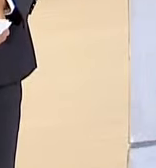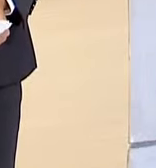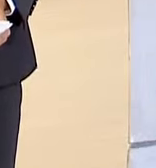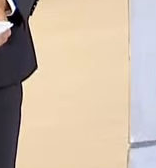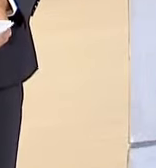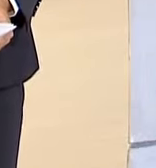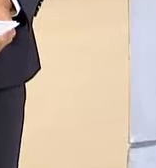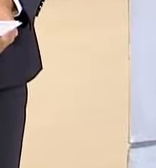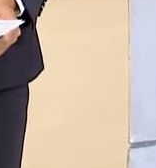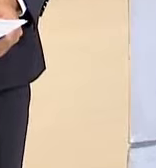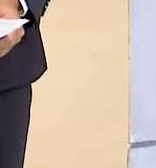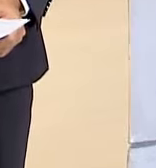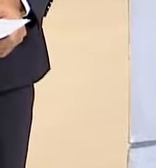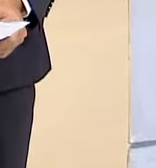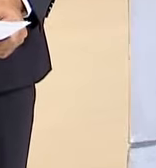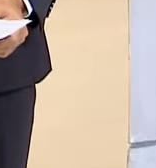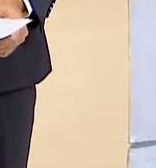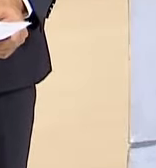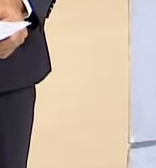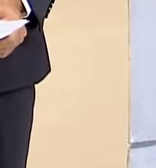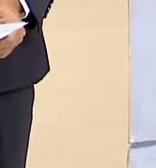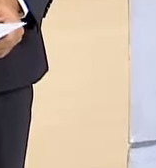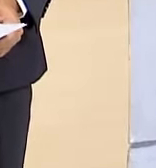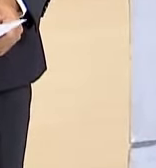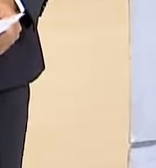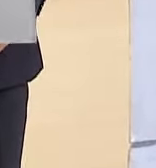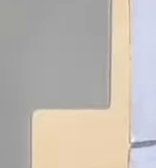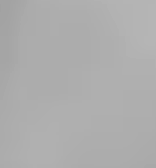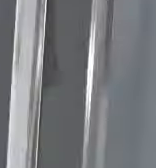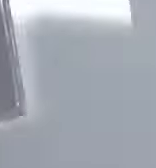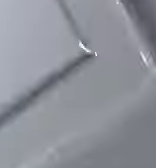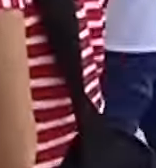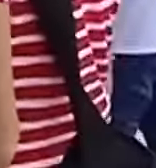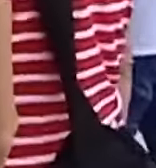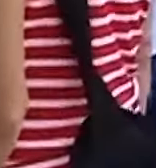Russell Simorio ng GMA Regional TV, Balitang Amyanas.